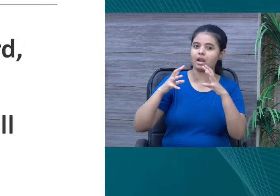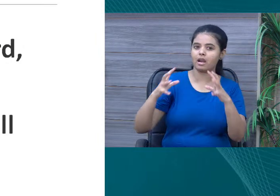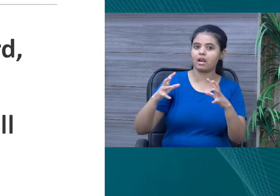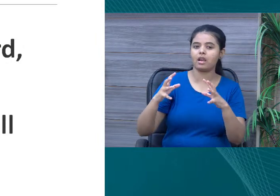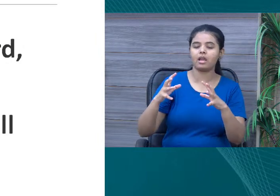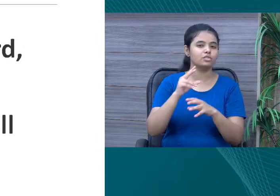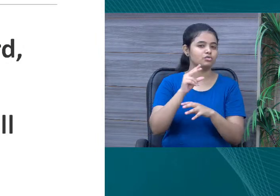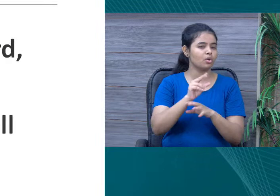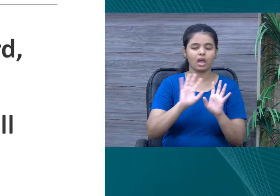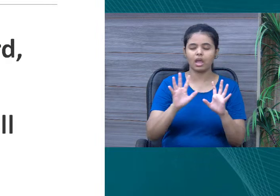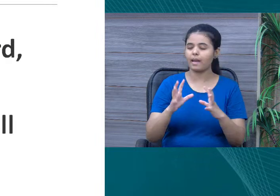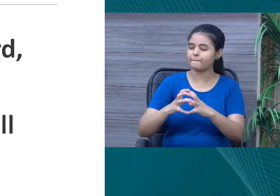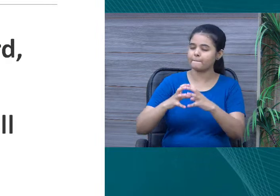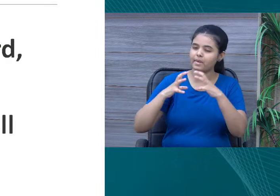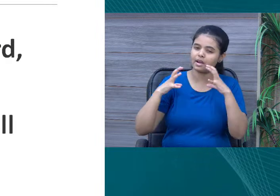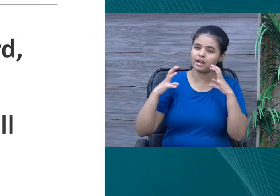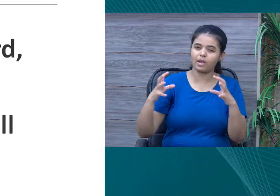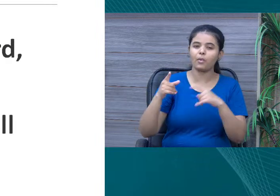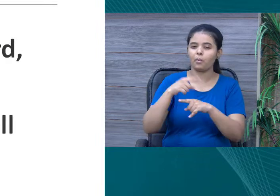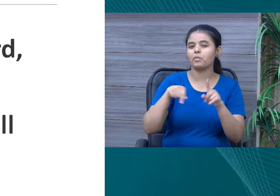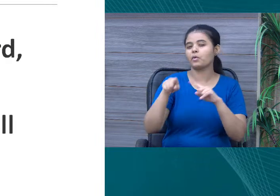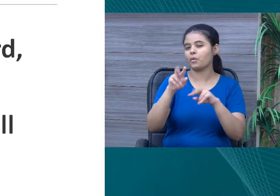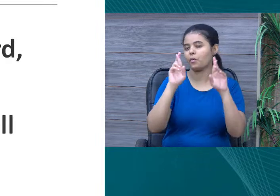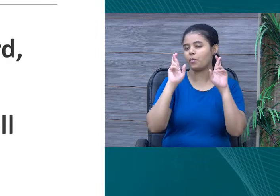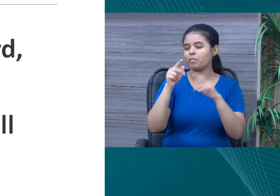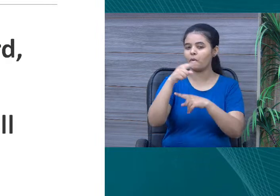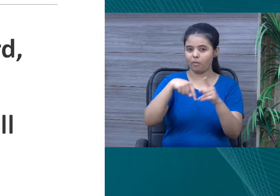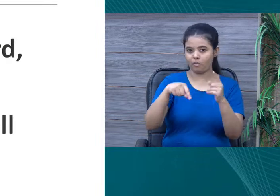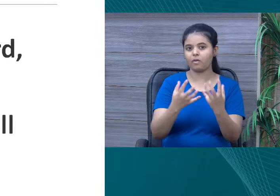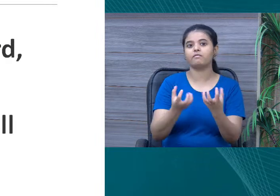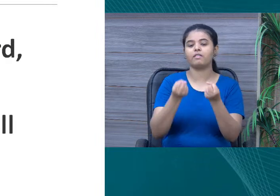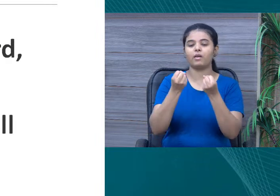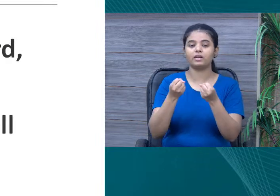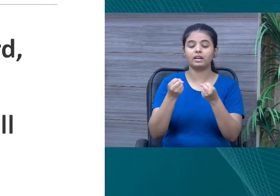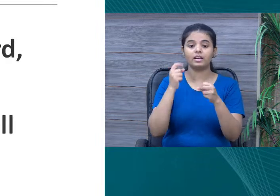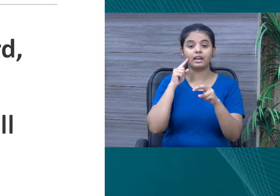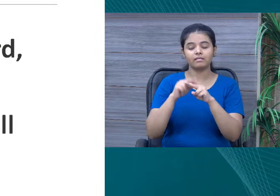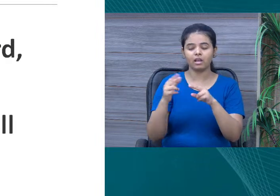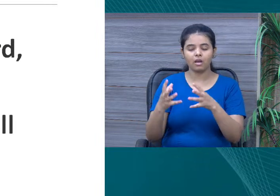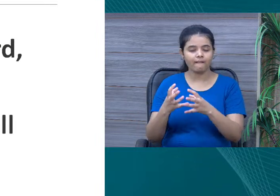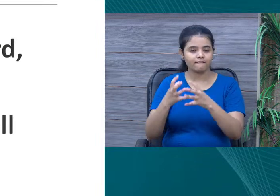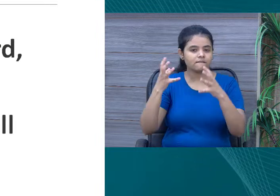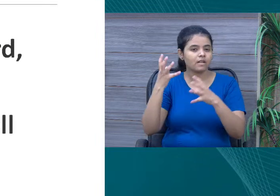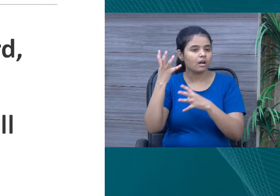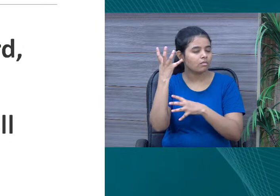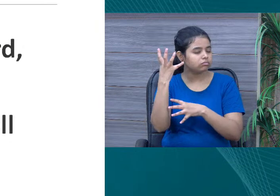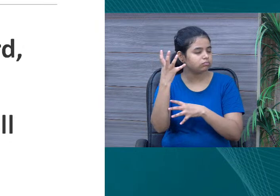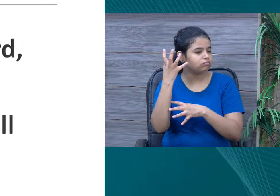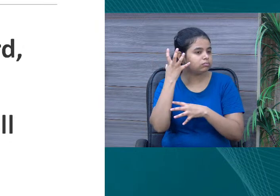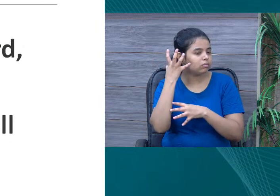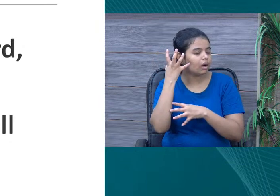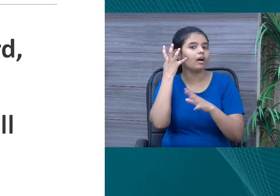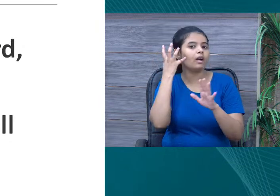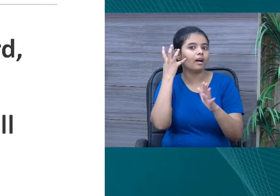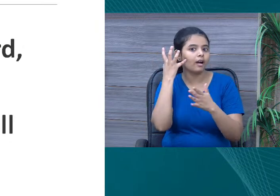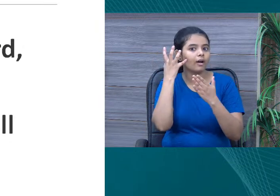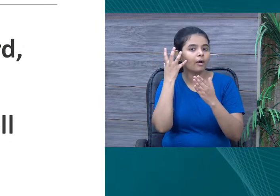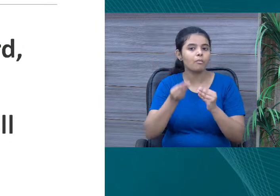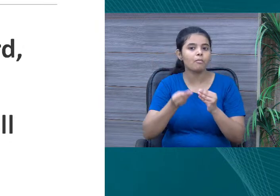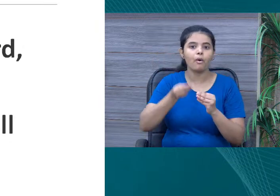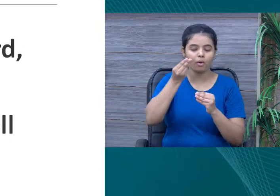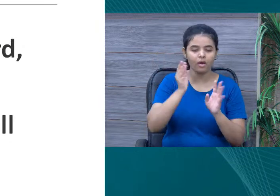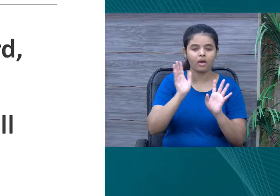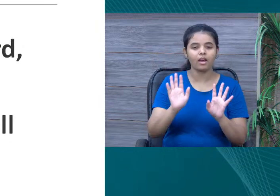छोटा नहीं हो के बहुत बड़ा सा होता, सो डेफिनेटली शायद उसको और ज़्यादा अच्छे से सुनाई देता और ज़्यादा बड़ा सॉन्ग सुनाई देता